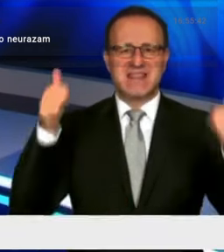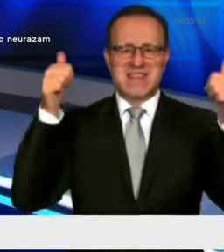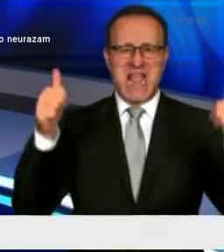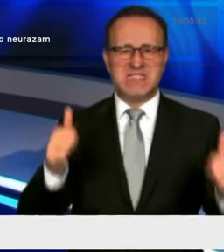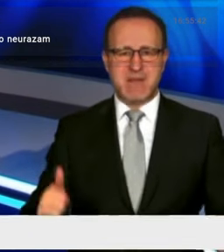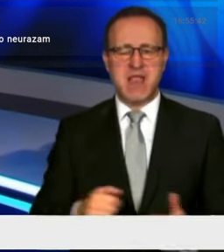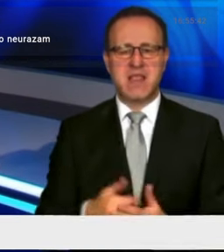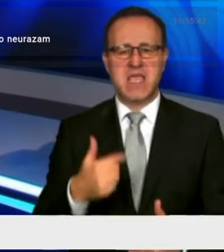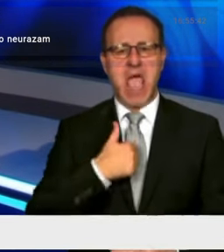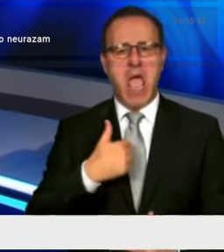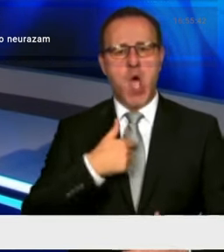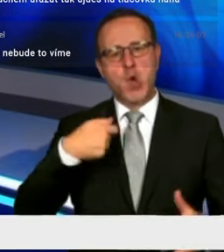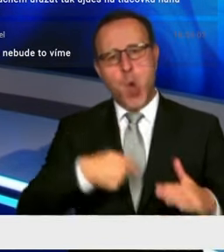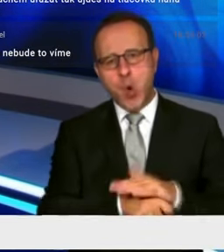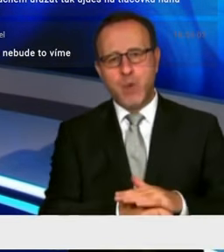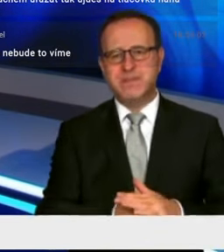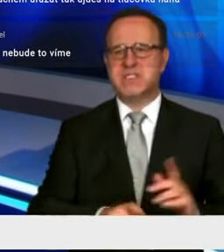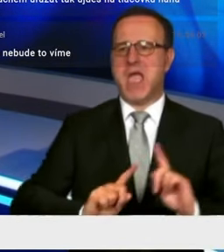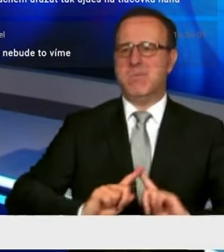som korupčníkov